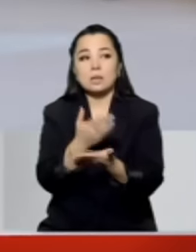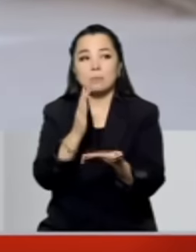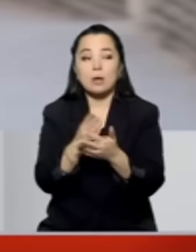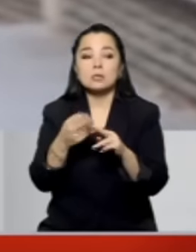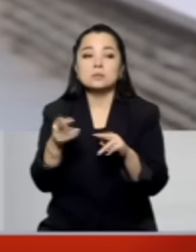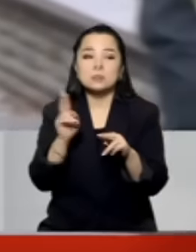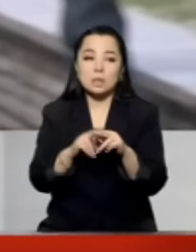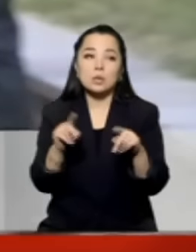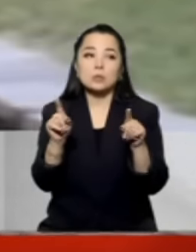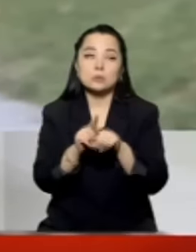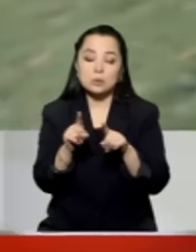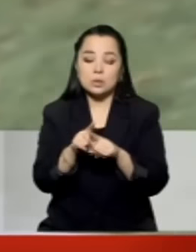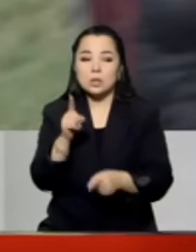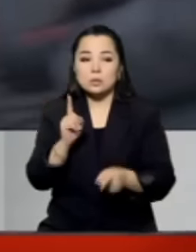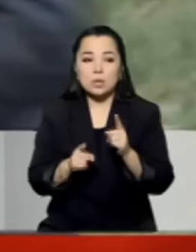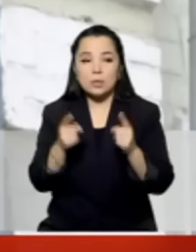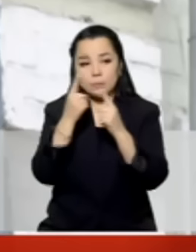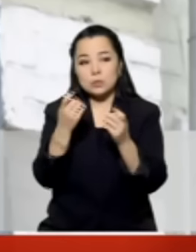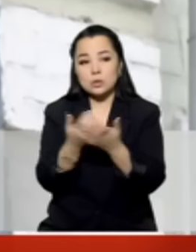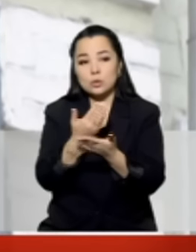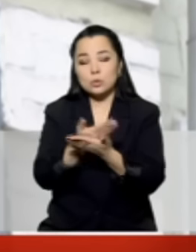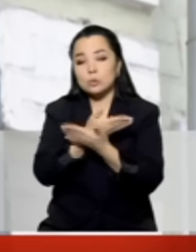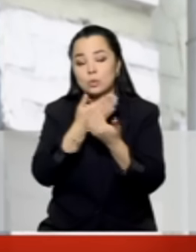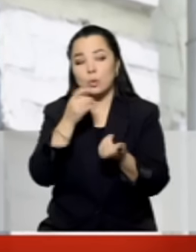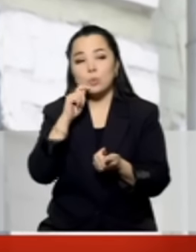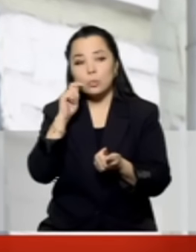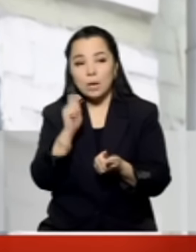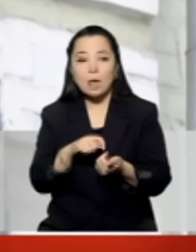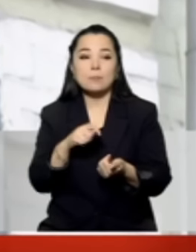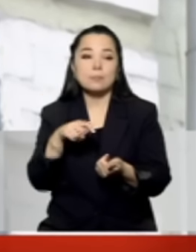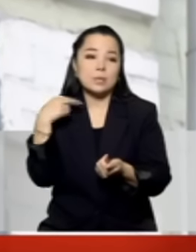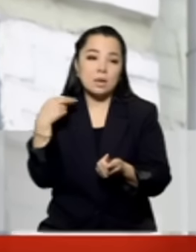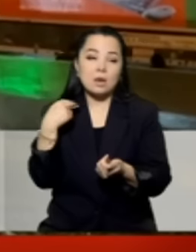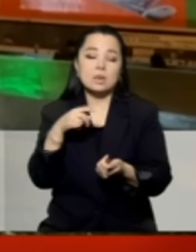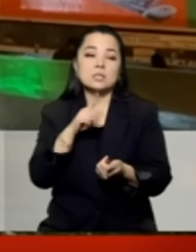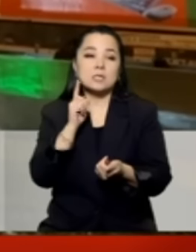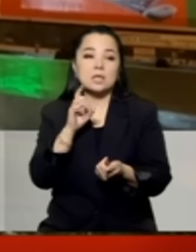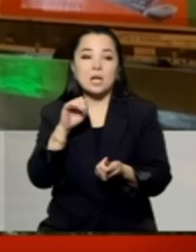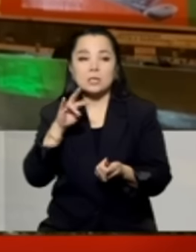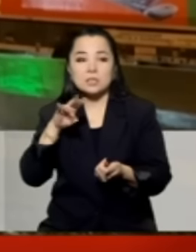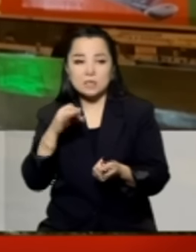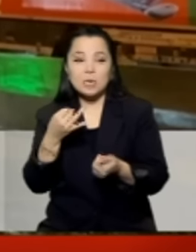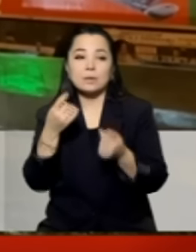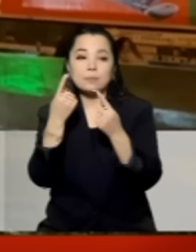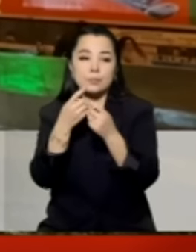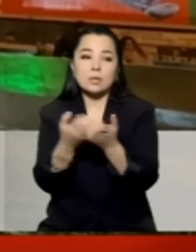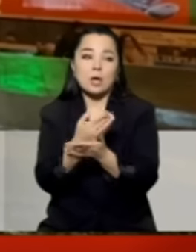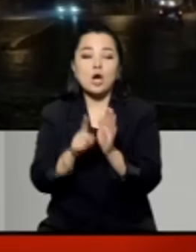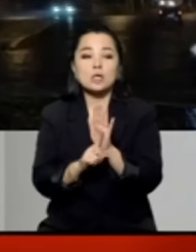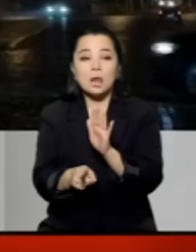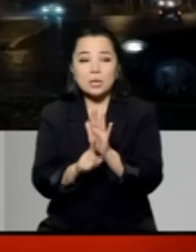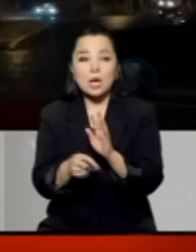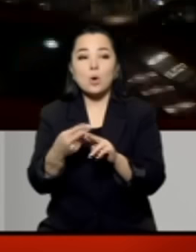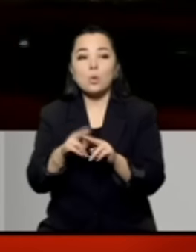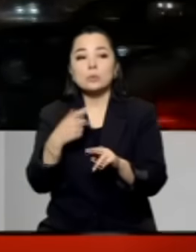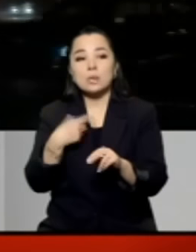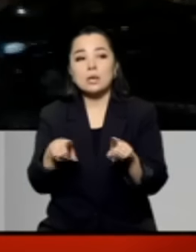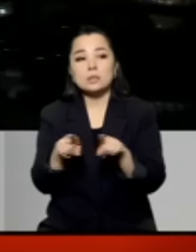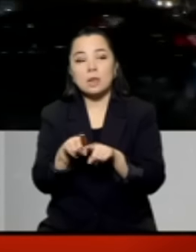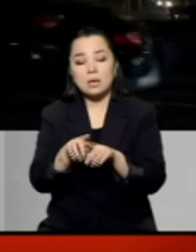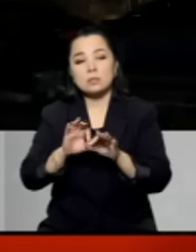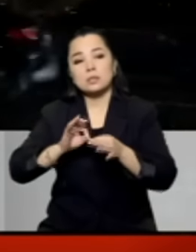Дегенмен ақпарат ресми түрде жарияланбаса да Украина президенті Владимир Зеленский мәлімдеме жасап, бұл ракета өз жайын